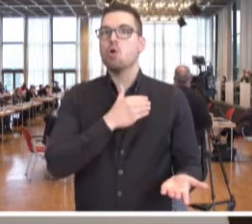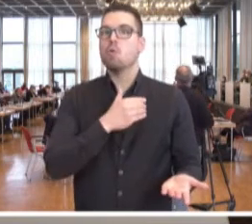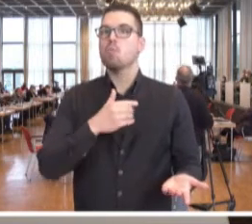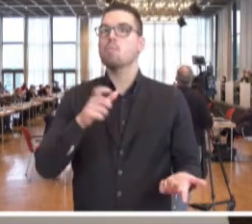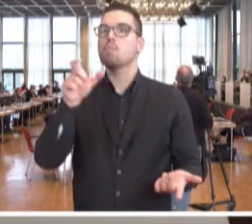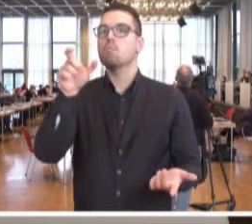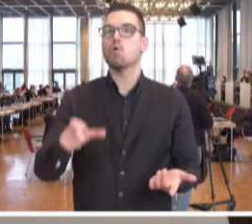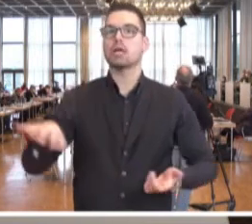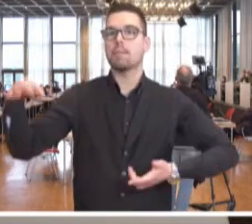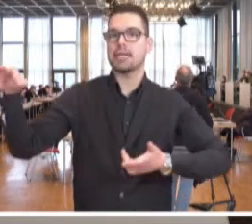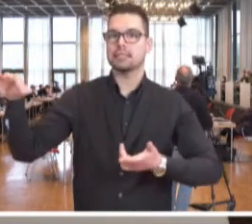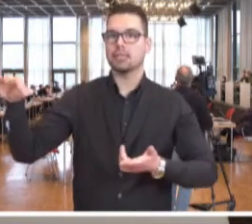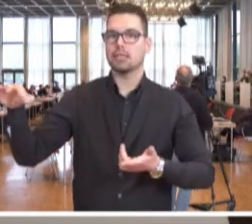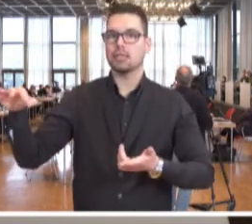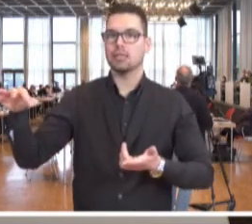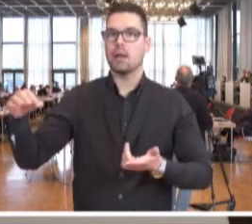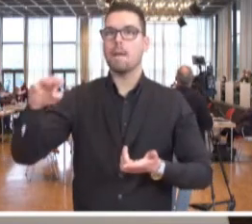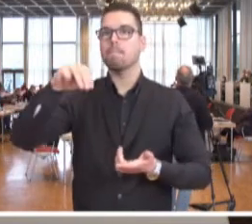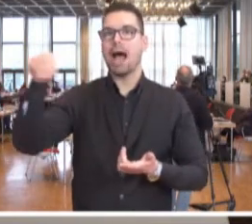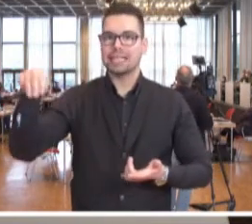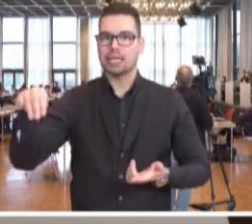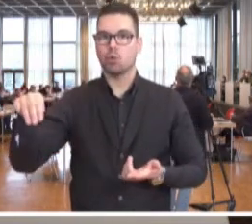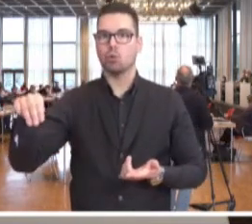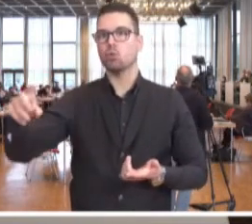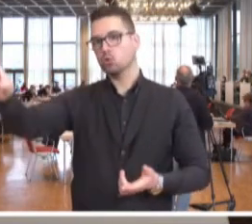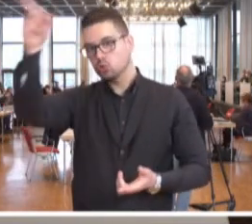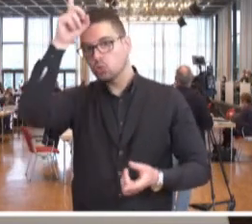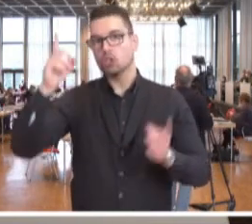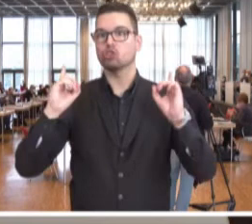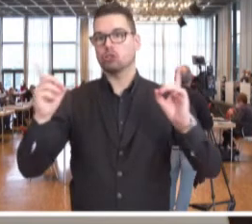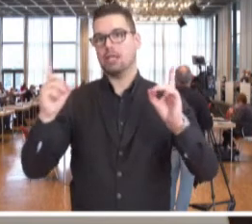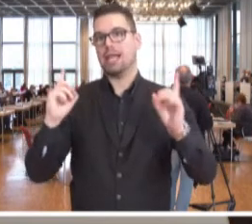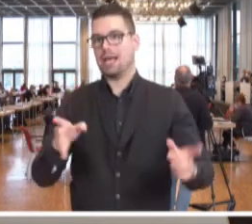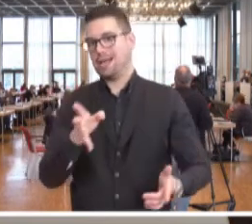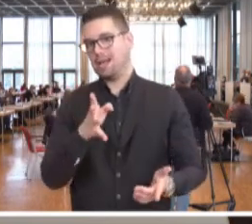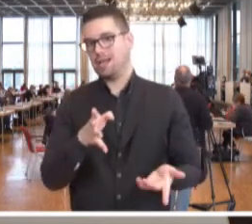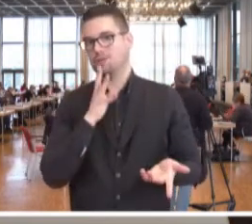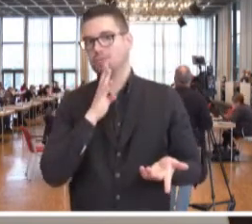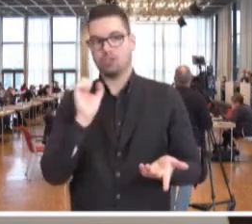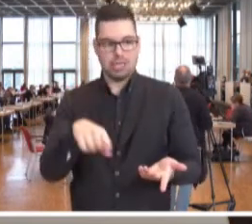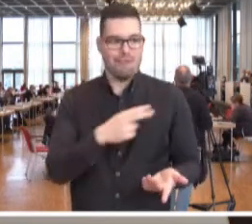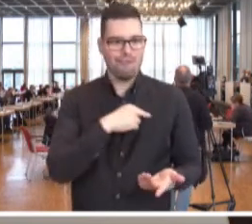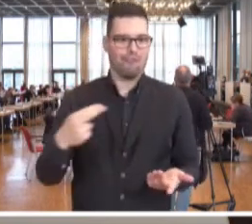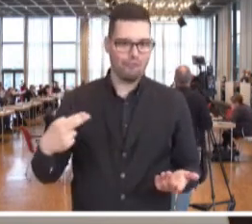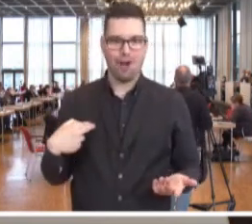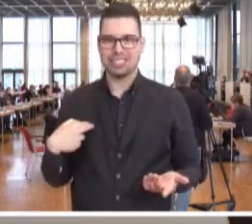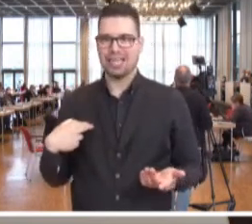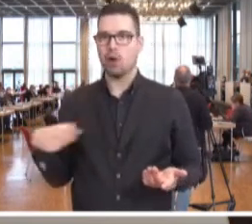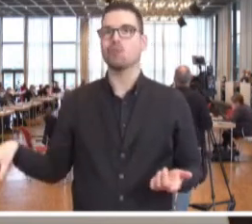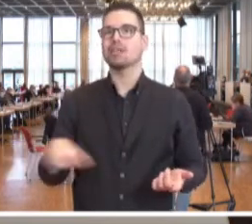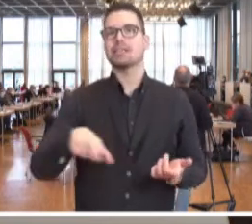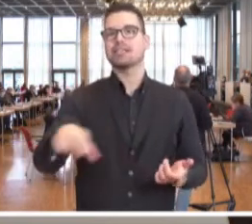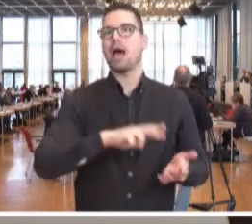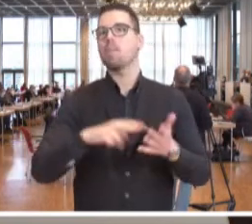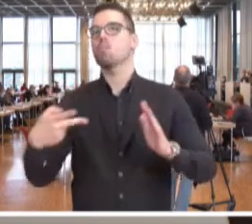spätere Ministerpräsident Frankreichs Jean-Marc Ayrault, ein Deutschlehrer, der fließend Deutsch spricht, und das ist dann ein großer Vorteil, auch für Saarpolitiker, wenn sie